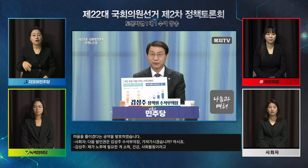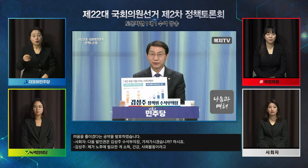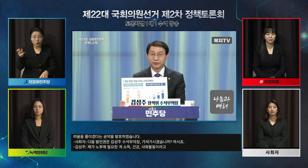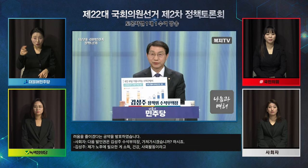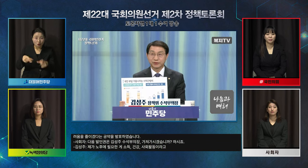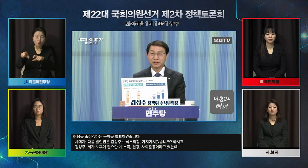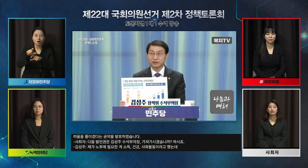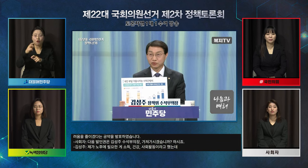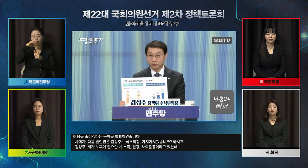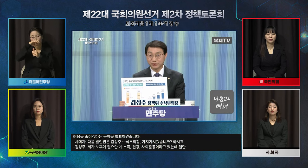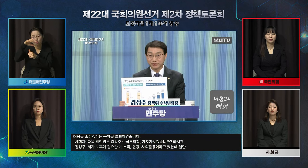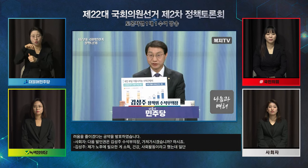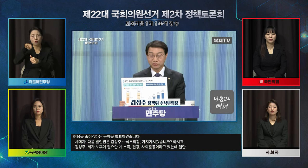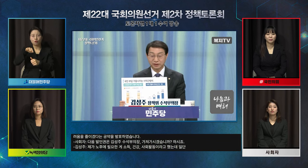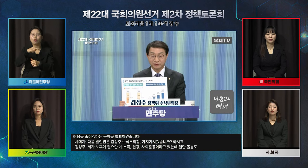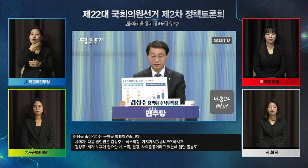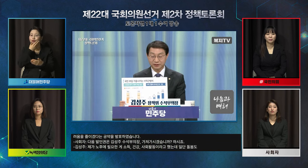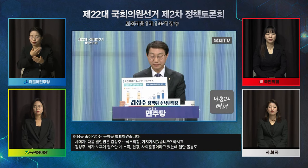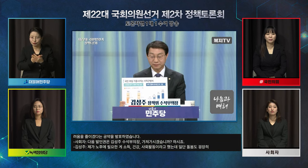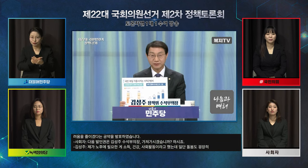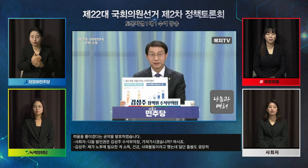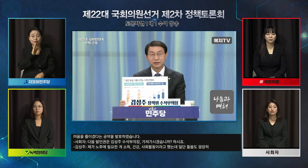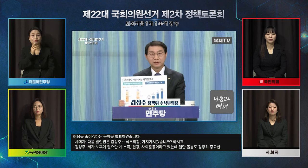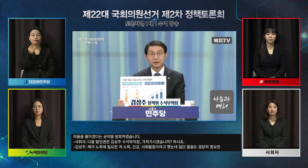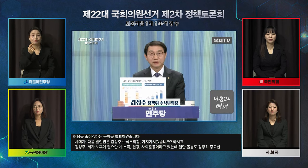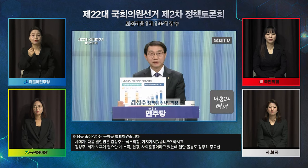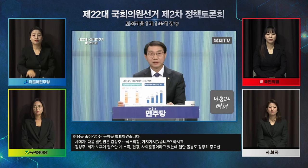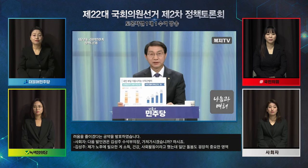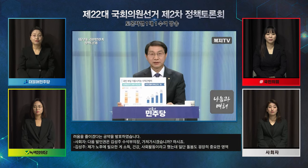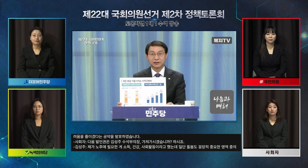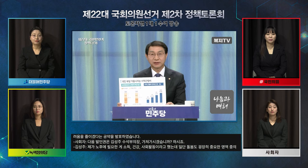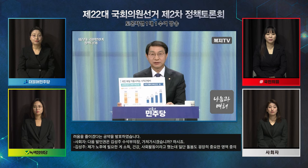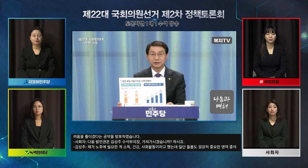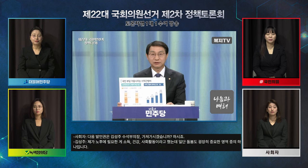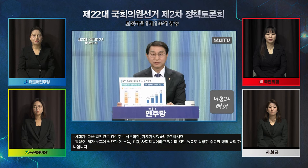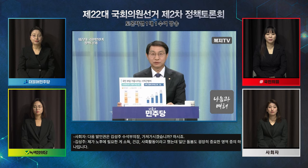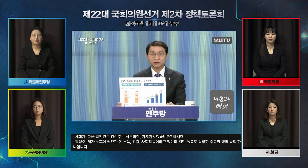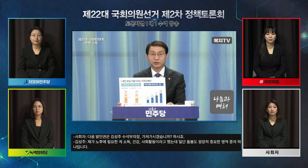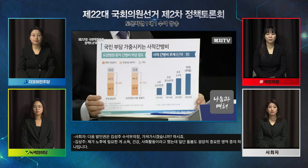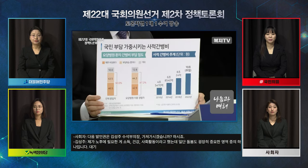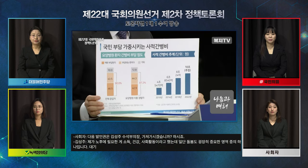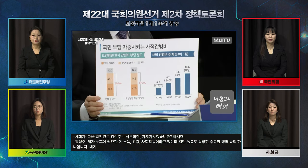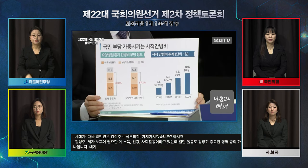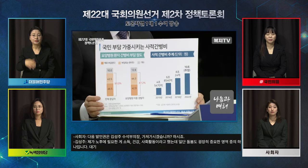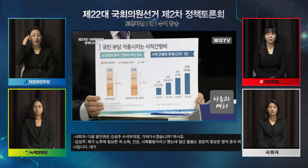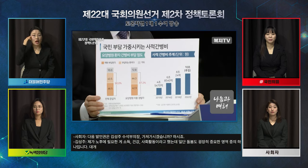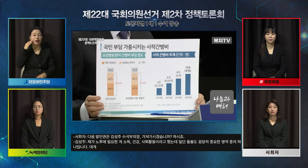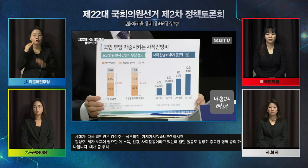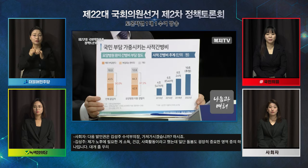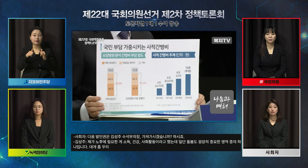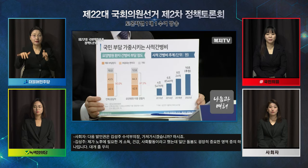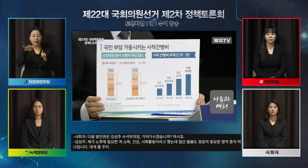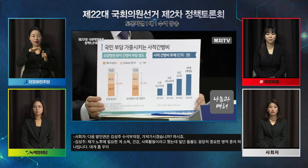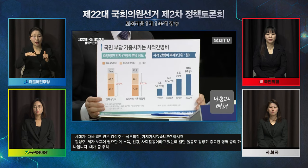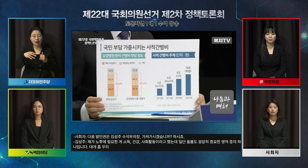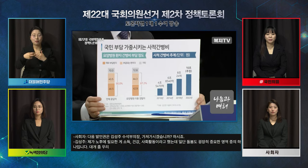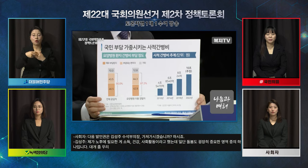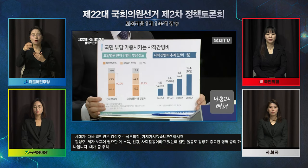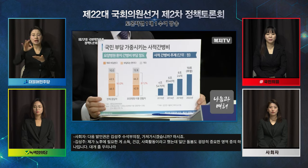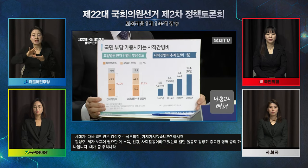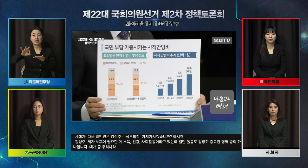굉장히 중요한 영역 중에 하나입니다. 대개 우리나라 국민들의 의료비 지치를